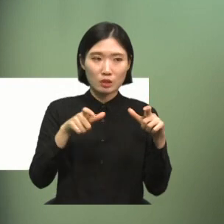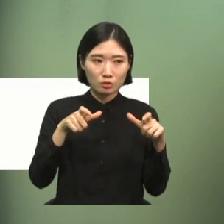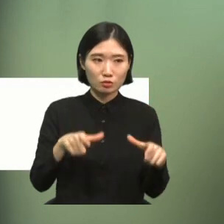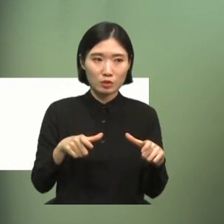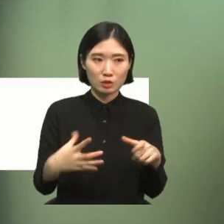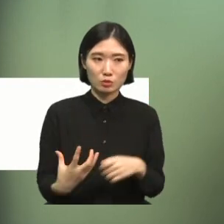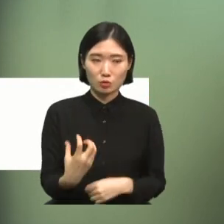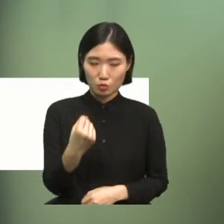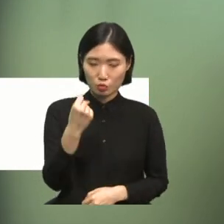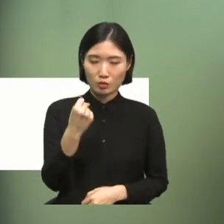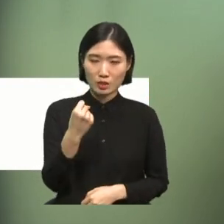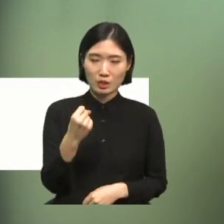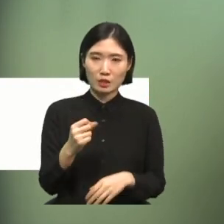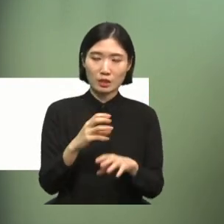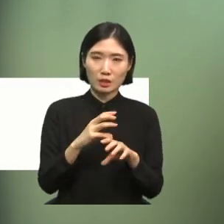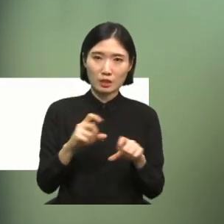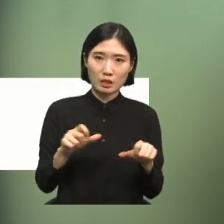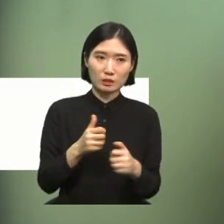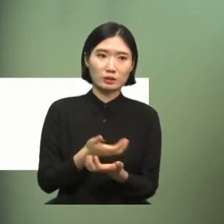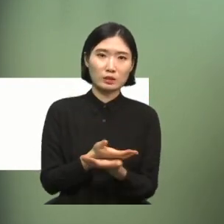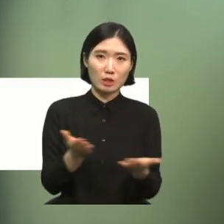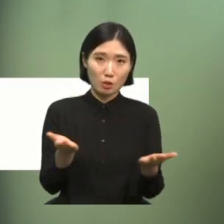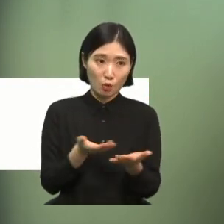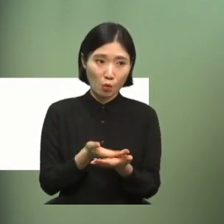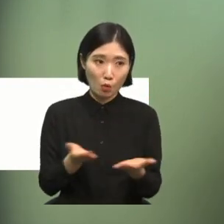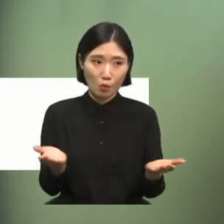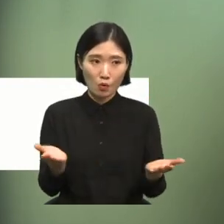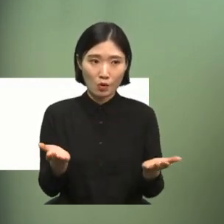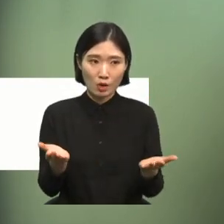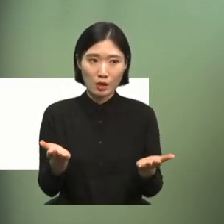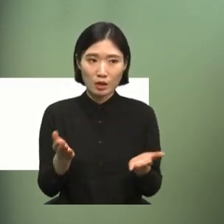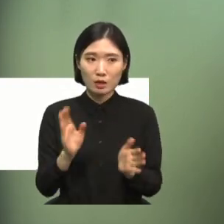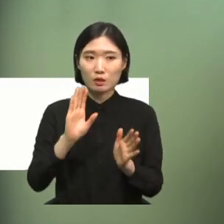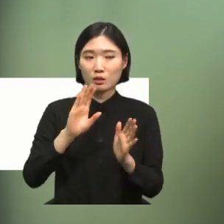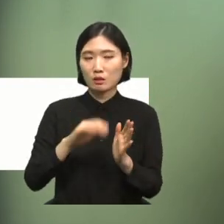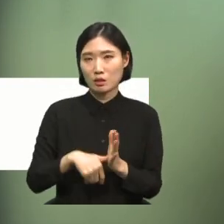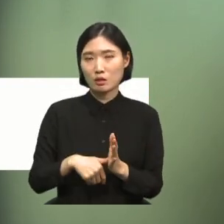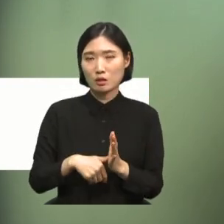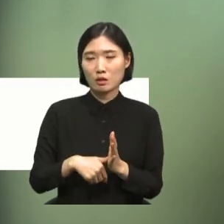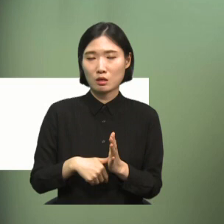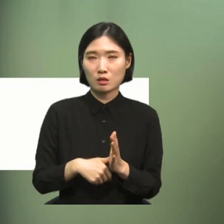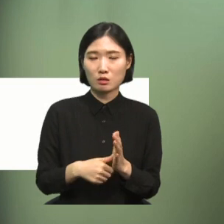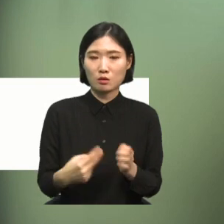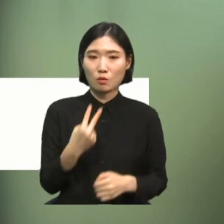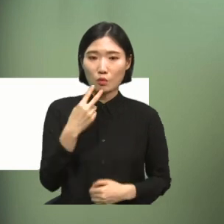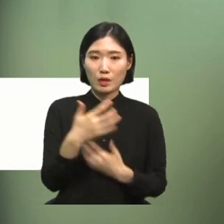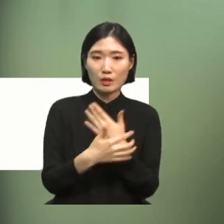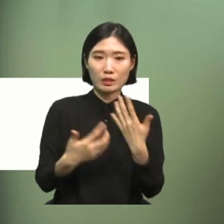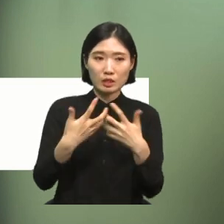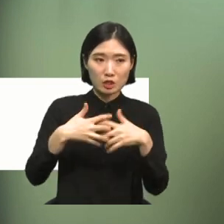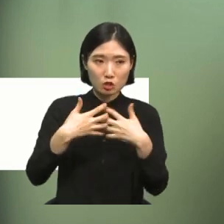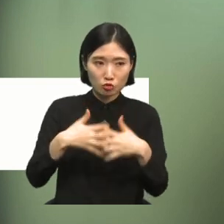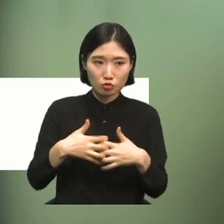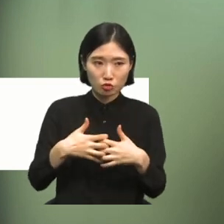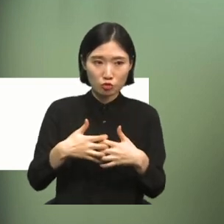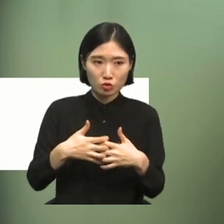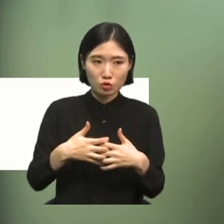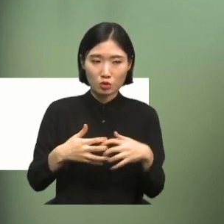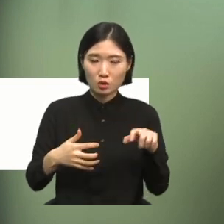소유한 그 부지를 좀 제공할 경우에 이제 환기구를 일로 이제 옮길 수 있는지를